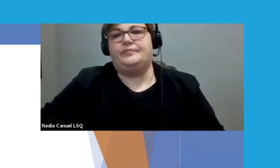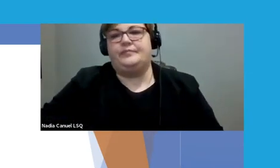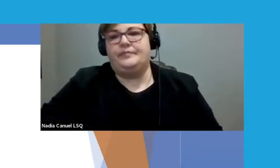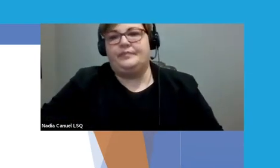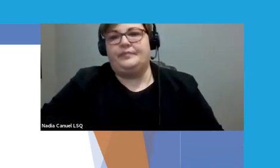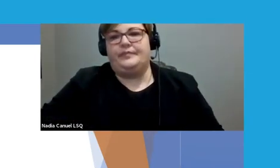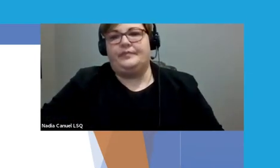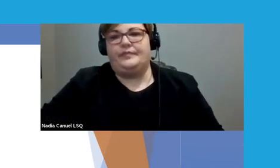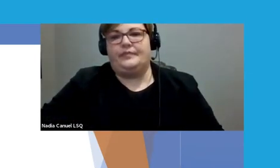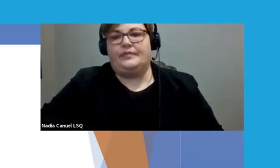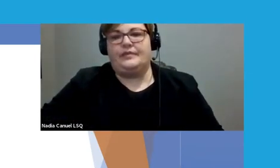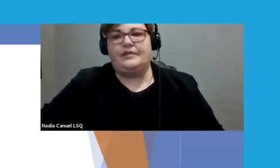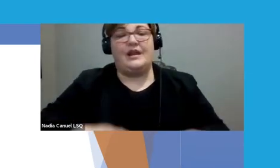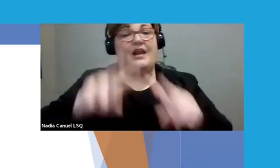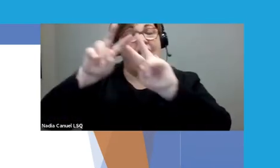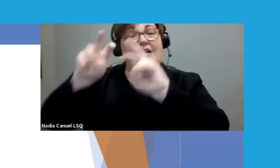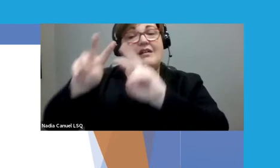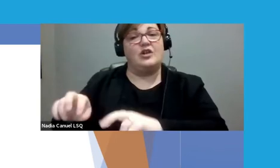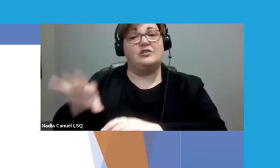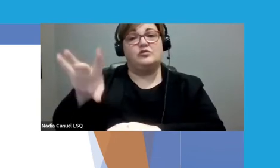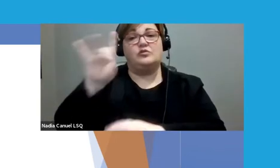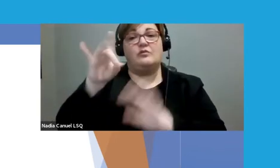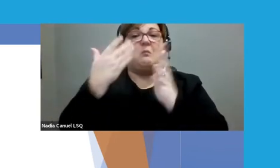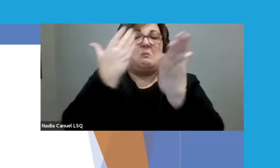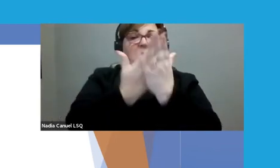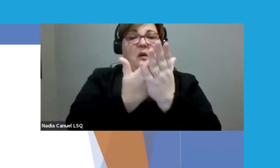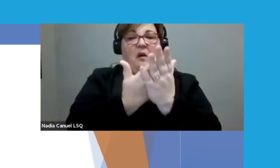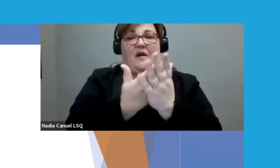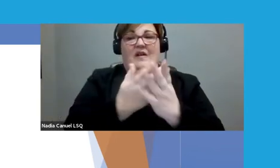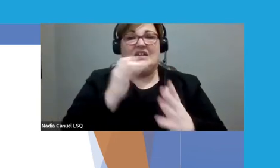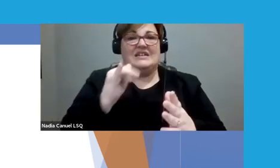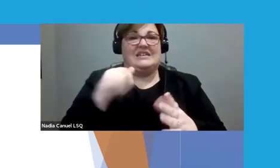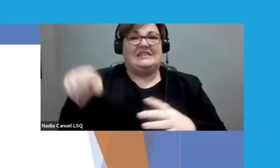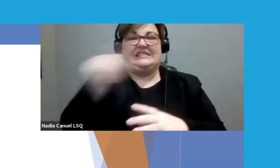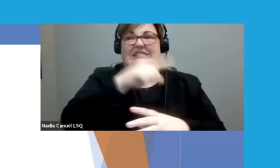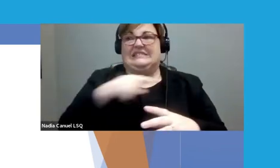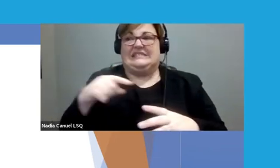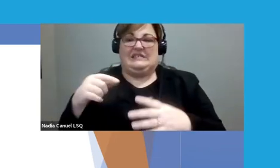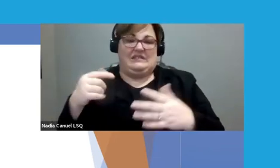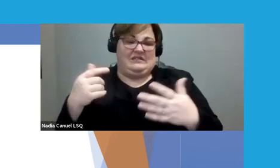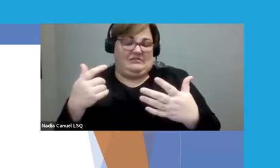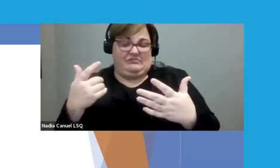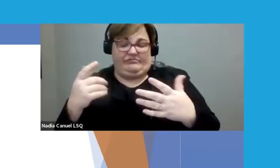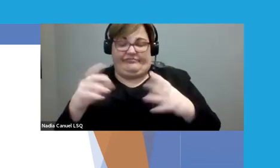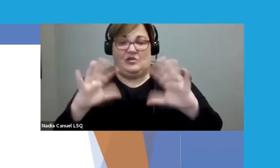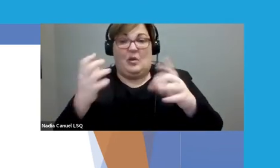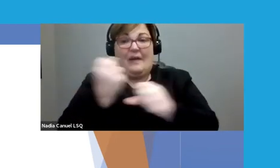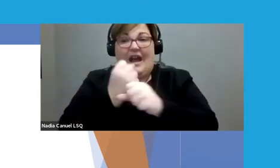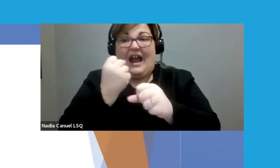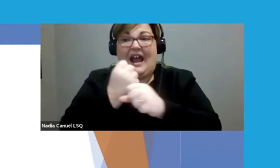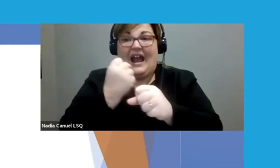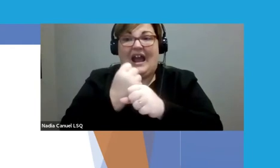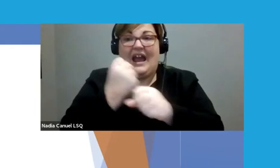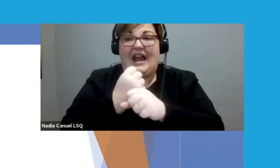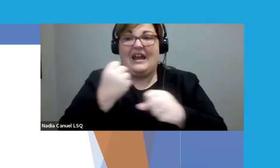Les recherches démontrent vraiment que toutes ces pratiques invasives qu'ils vivent depuis des